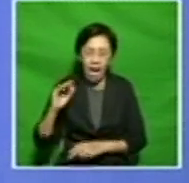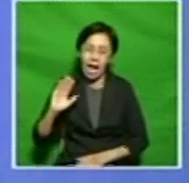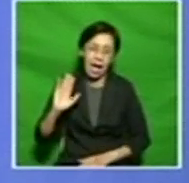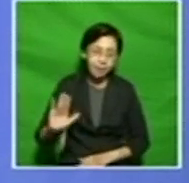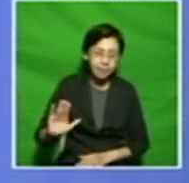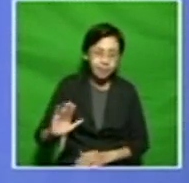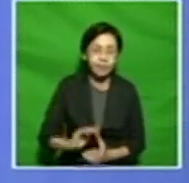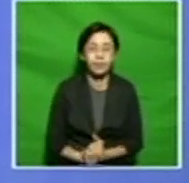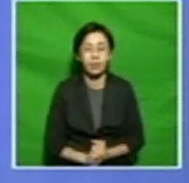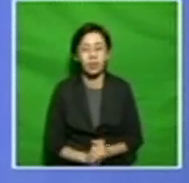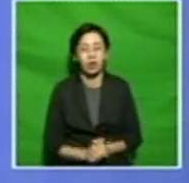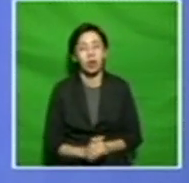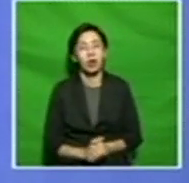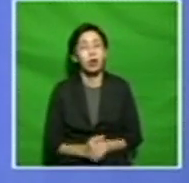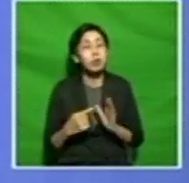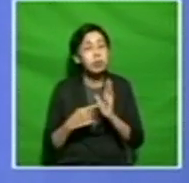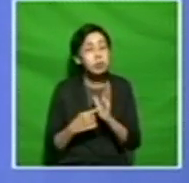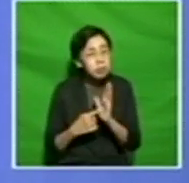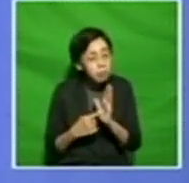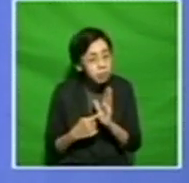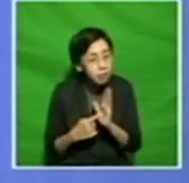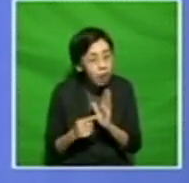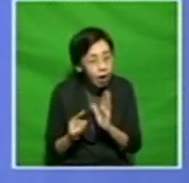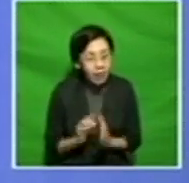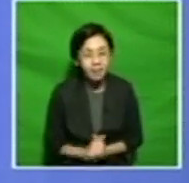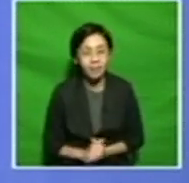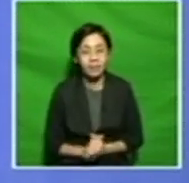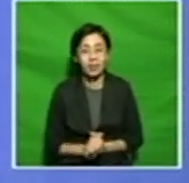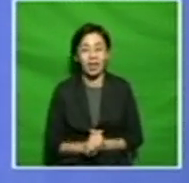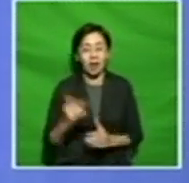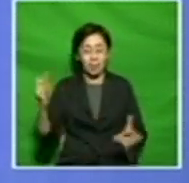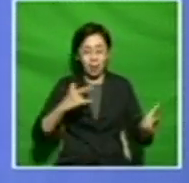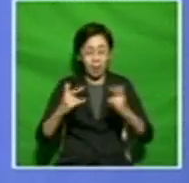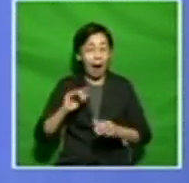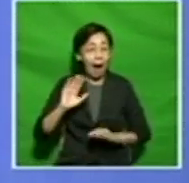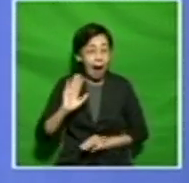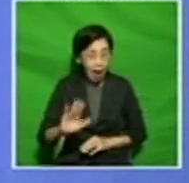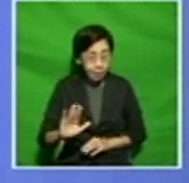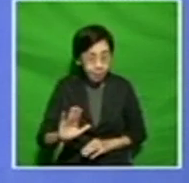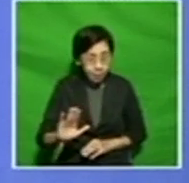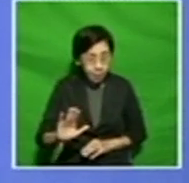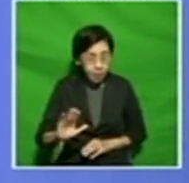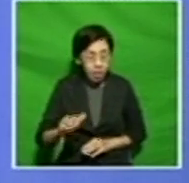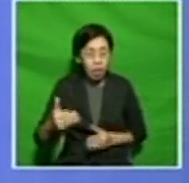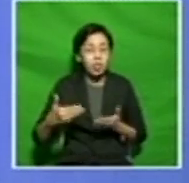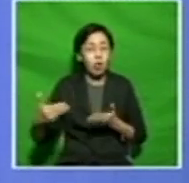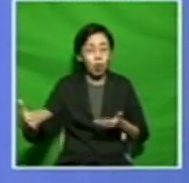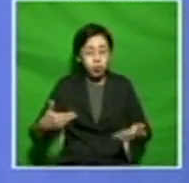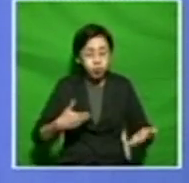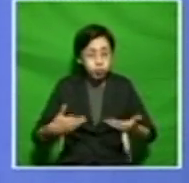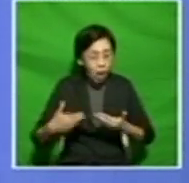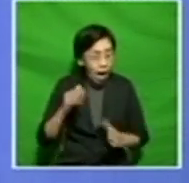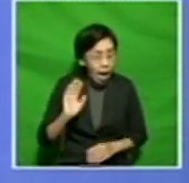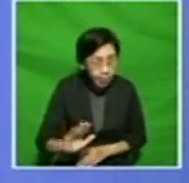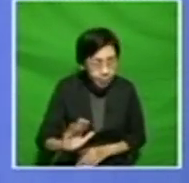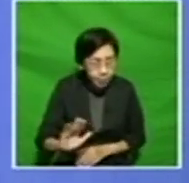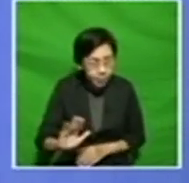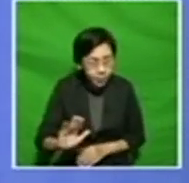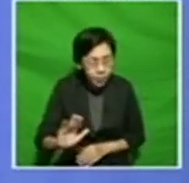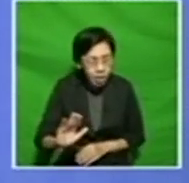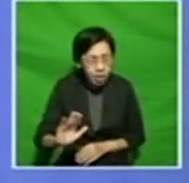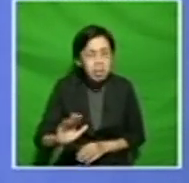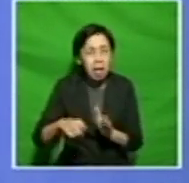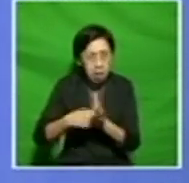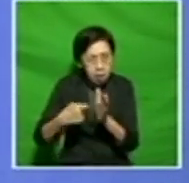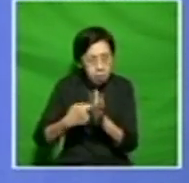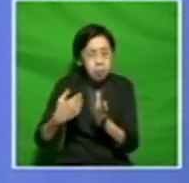นมันมีข้อยกเว้นขีดเส้นใต้คำว่ายกเว้นเพราะว่าเราปิดโดยเด็ดขาดเลยไม่ได้เพราะอะ